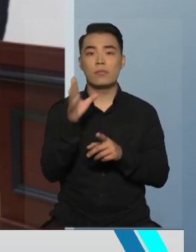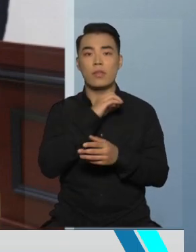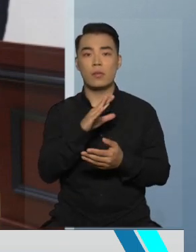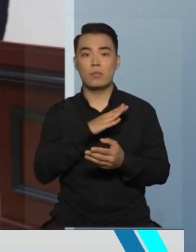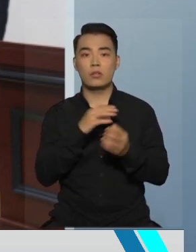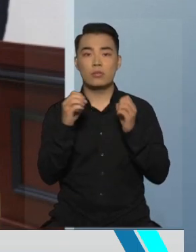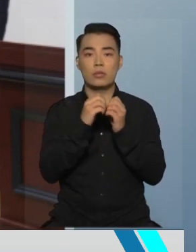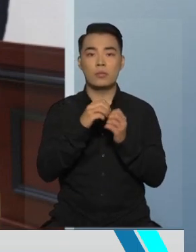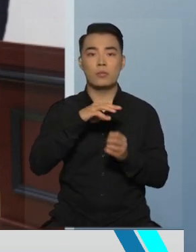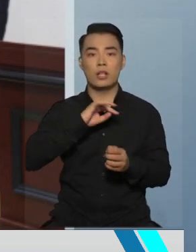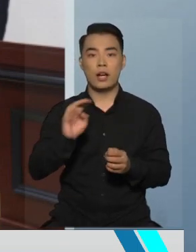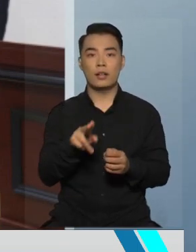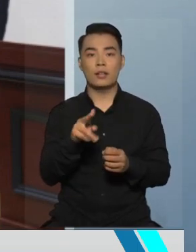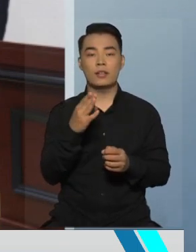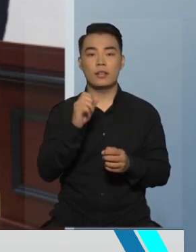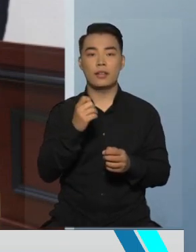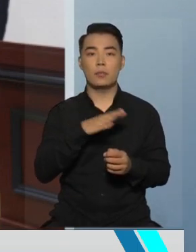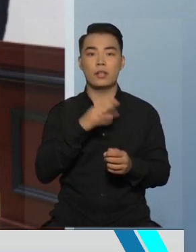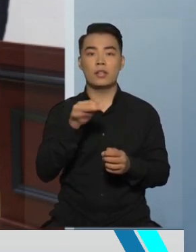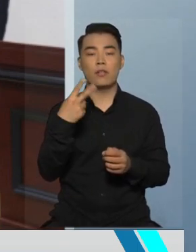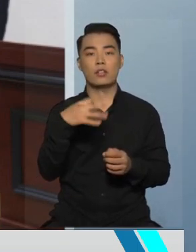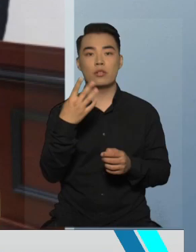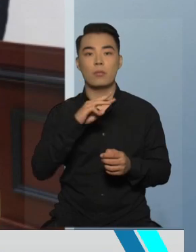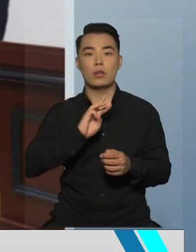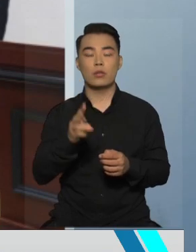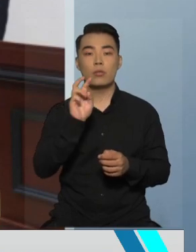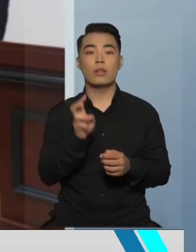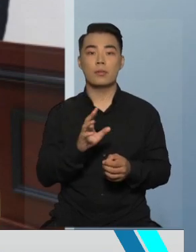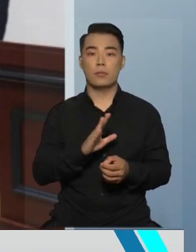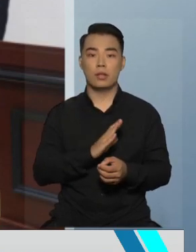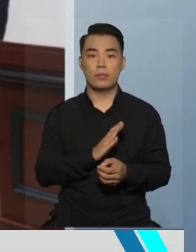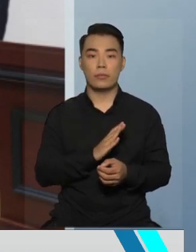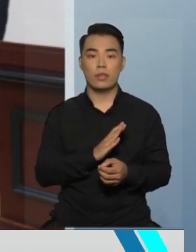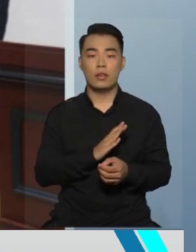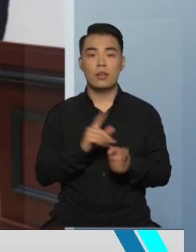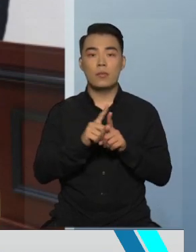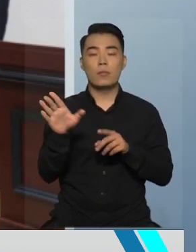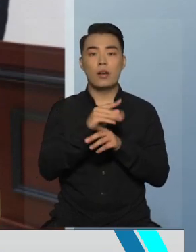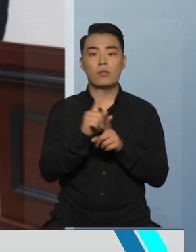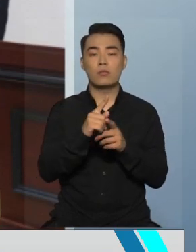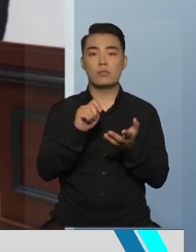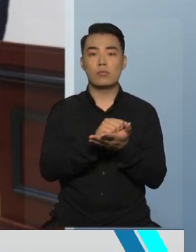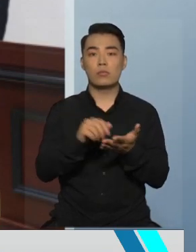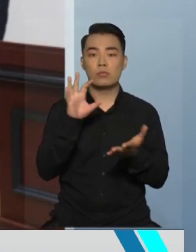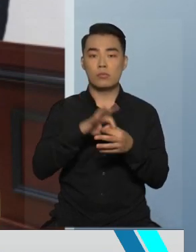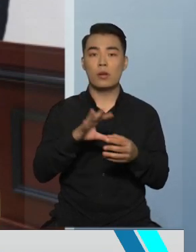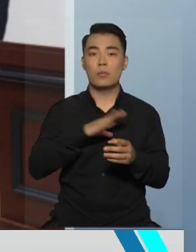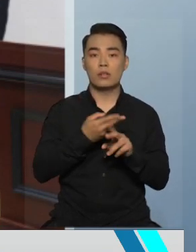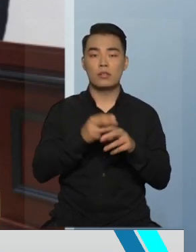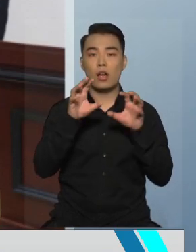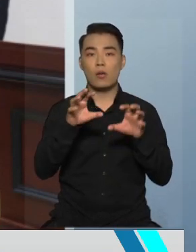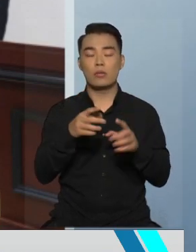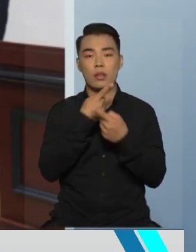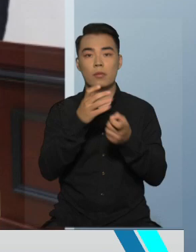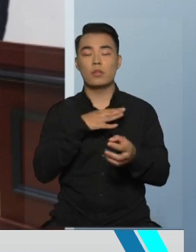свыше 10 миллиардов тенге и 24 миллиона долларов. Приговор еще не вступил в законную силу, говорится в